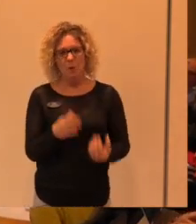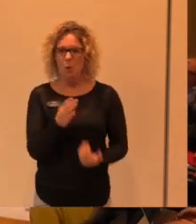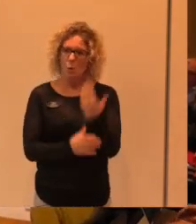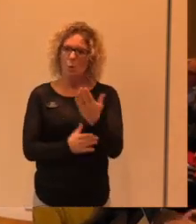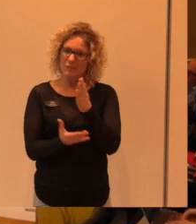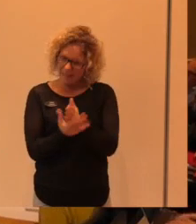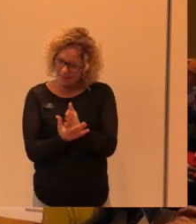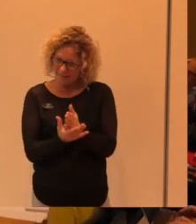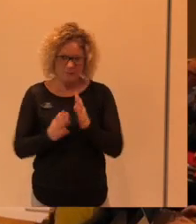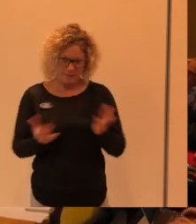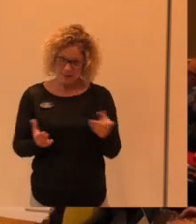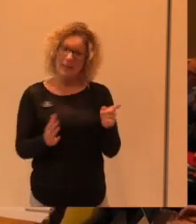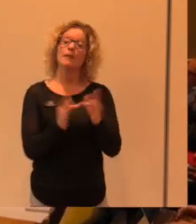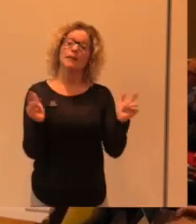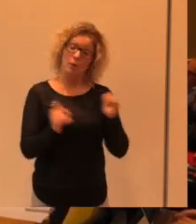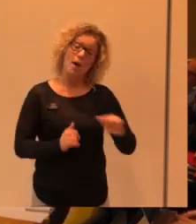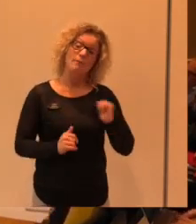att använda.